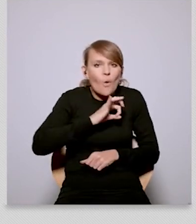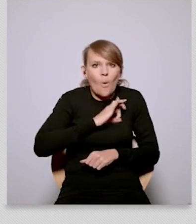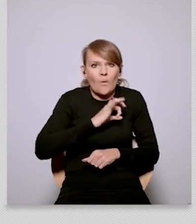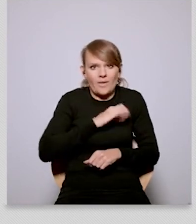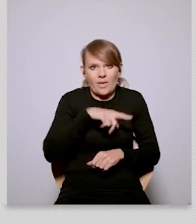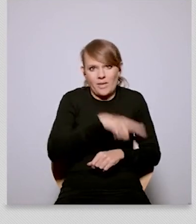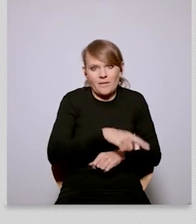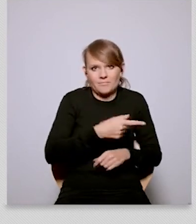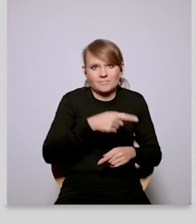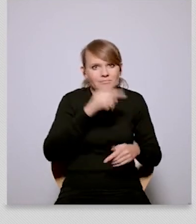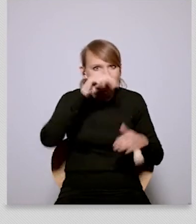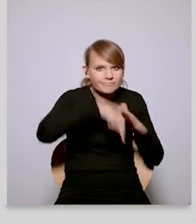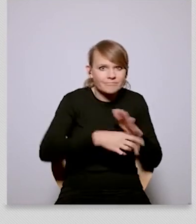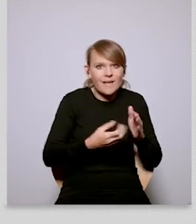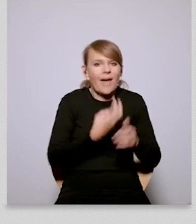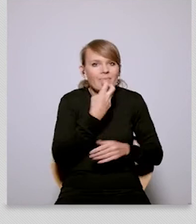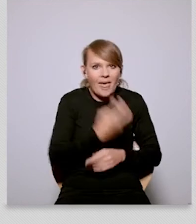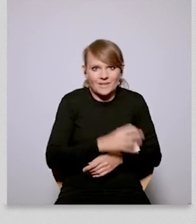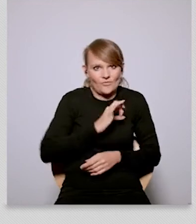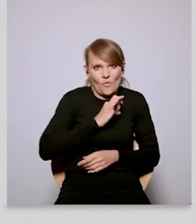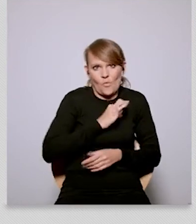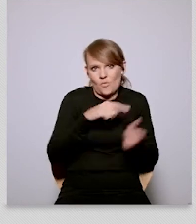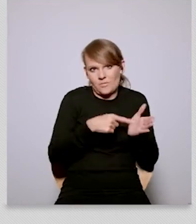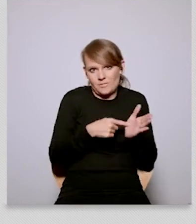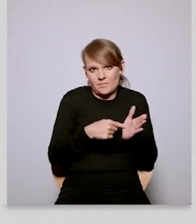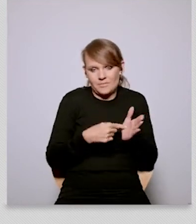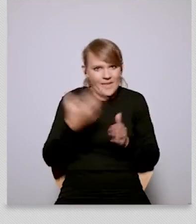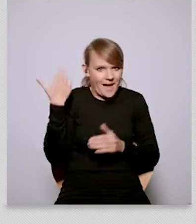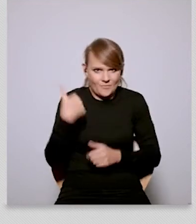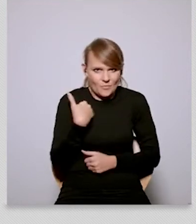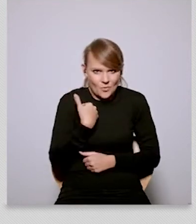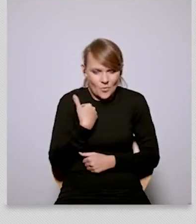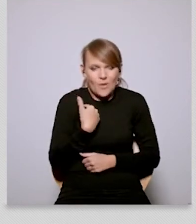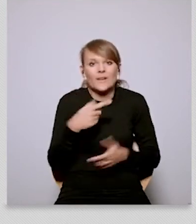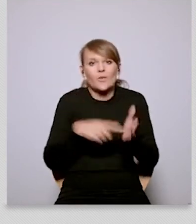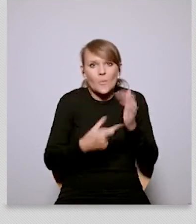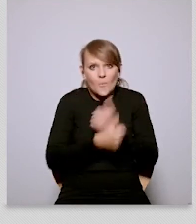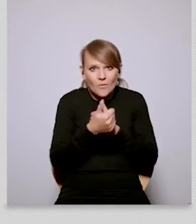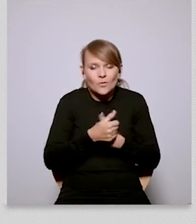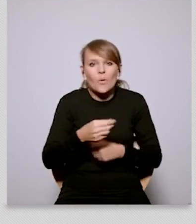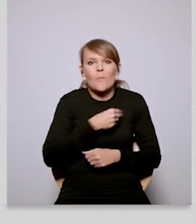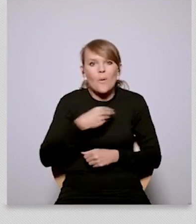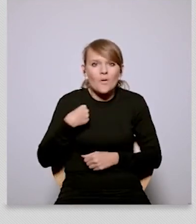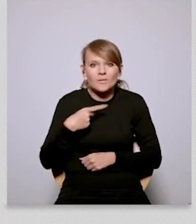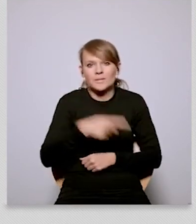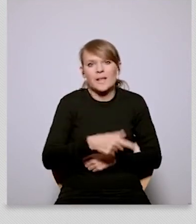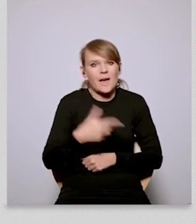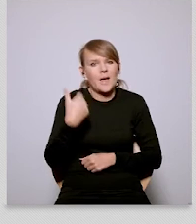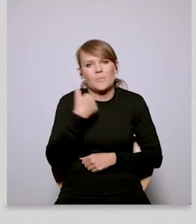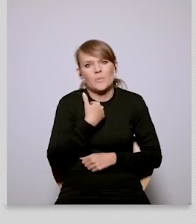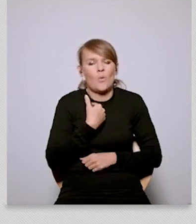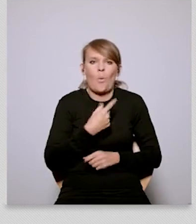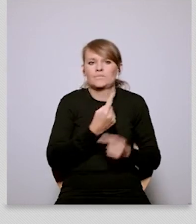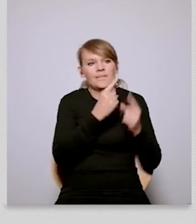i to było coś co spowodowało że Polska statystycznie była jednym z najbardziej niezależnych